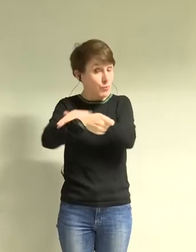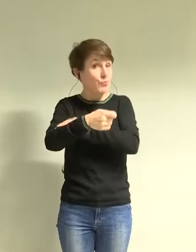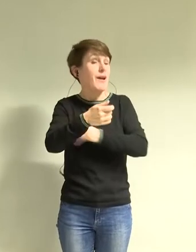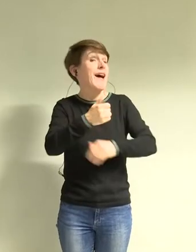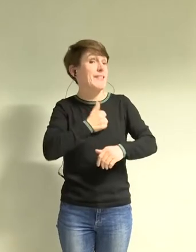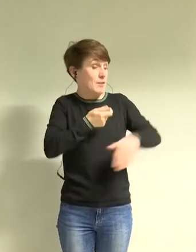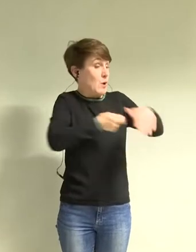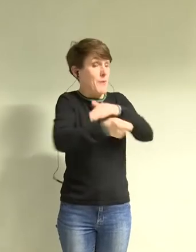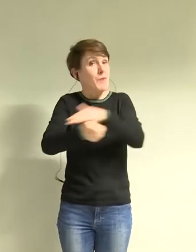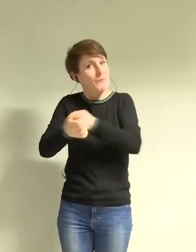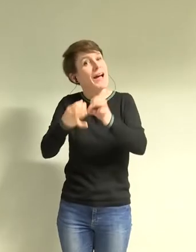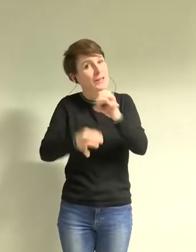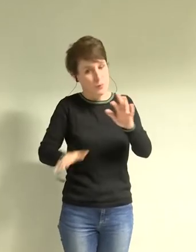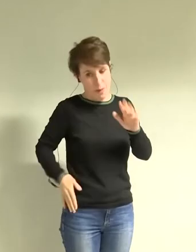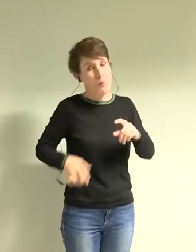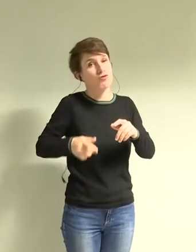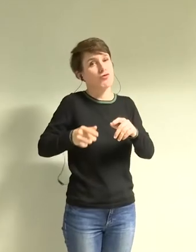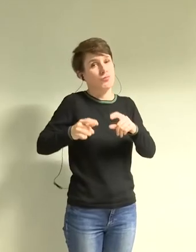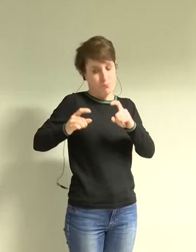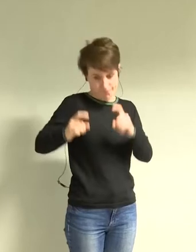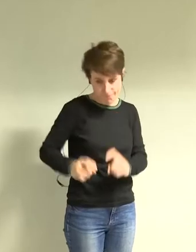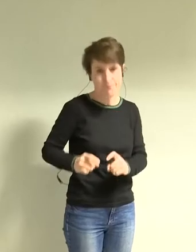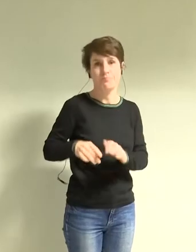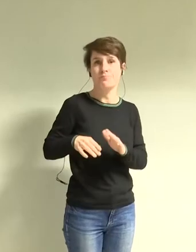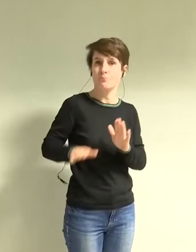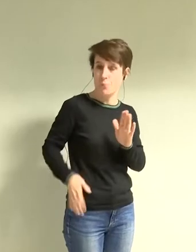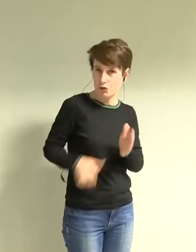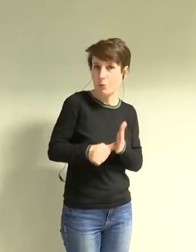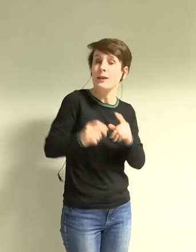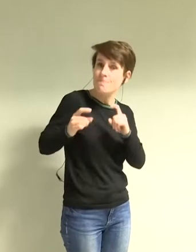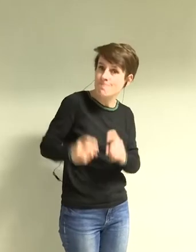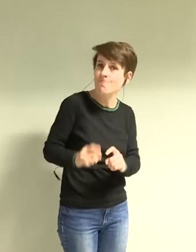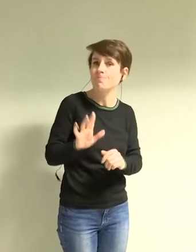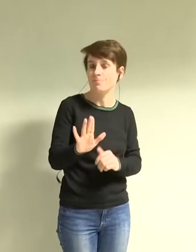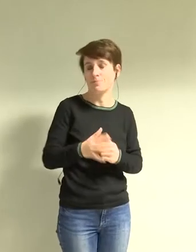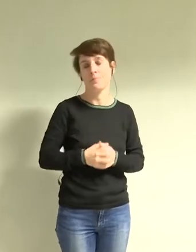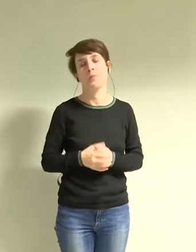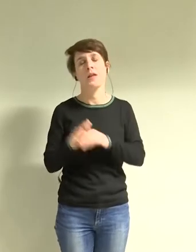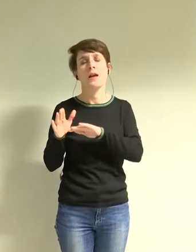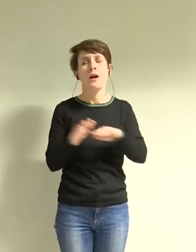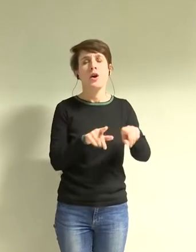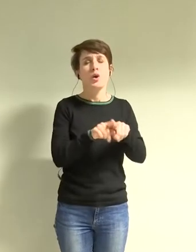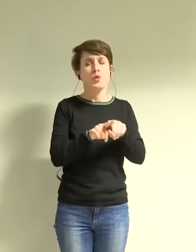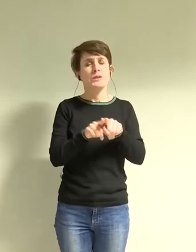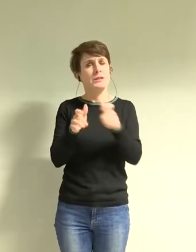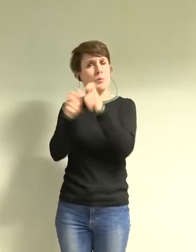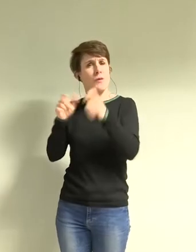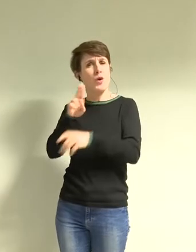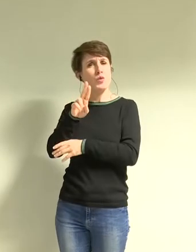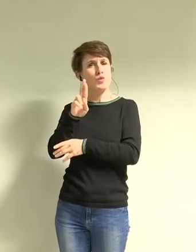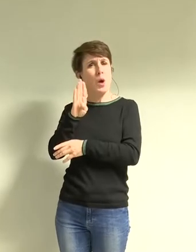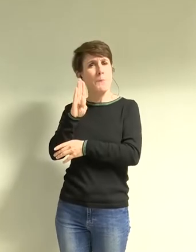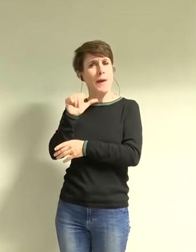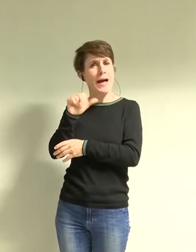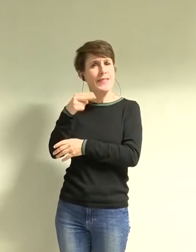et l'accompagnement social porté par urbanis élan cac sociale qui